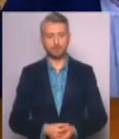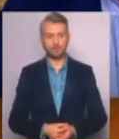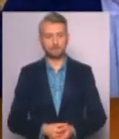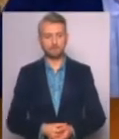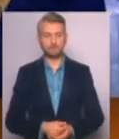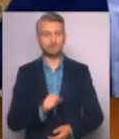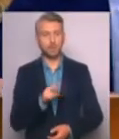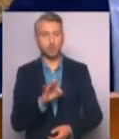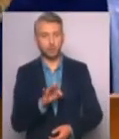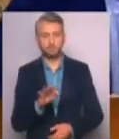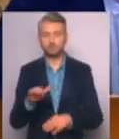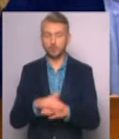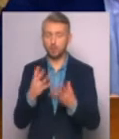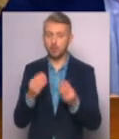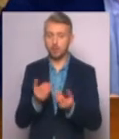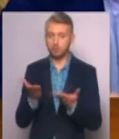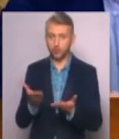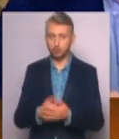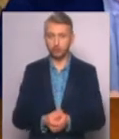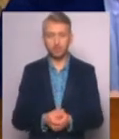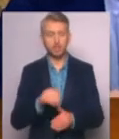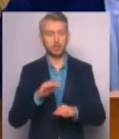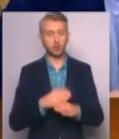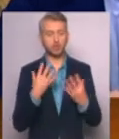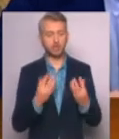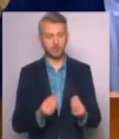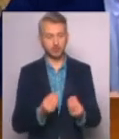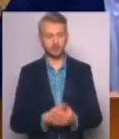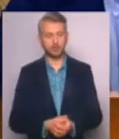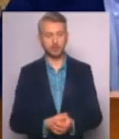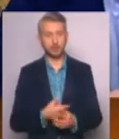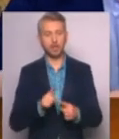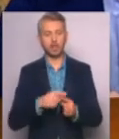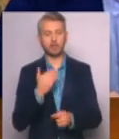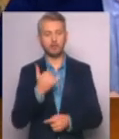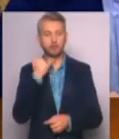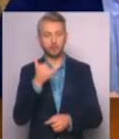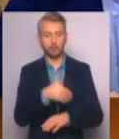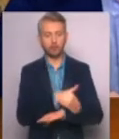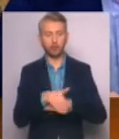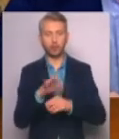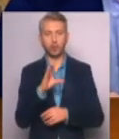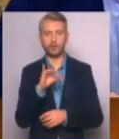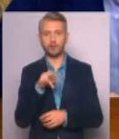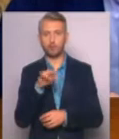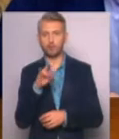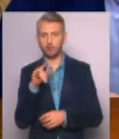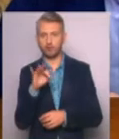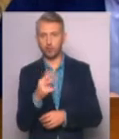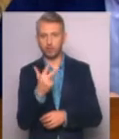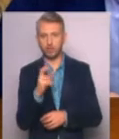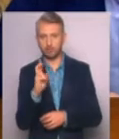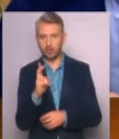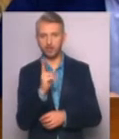день. Алло. Так, добрий день. Добрий прошу, день. Будь ласка, говоріть. Добрий день. Добрий день. Це вам дзвонить вулиця Сіповського, 3Б,